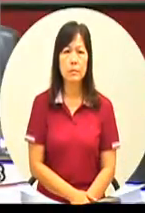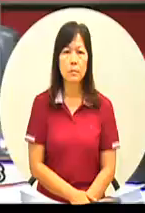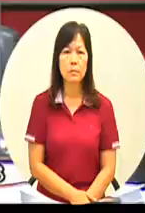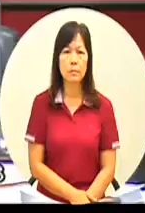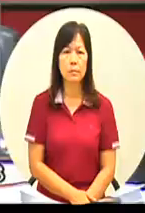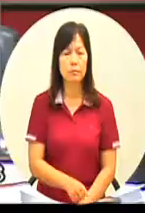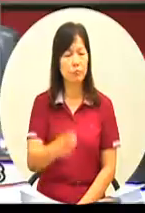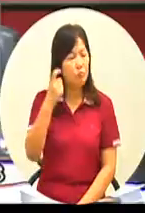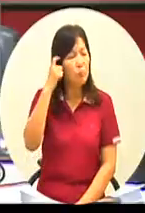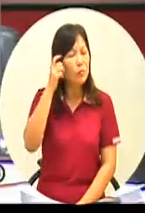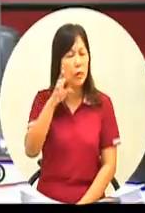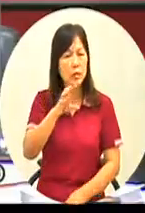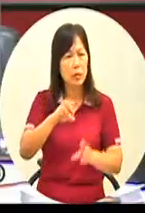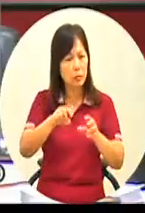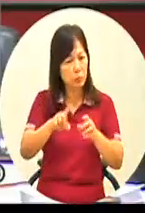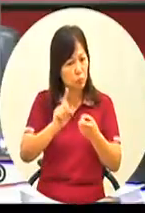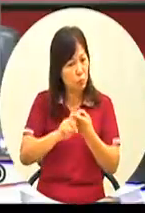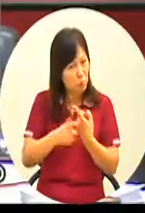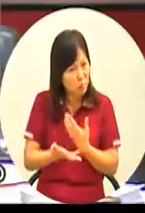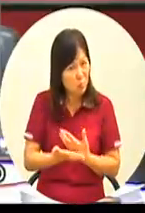你认为这合理吗？